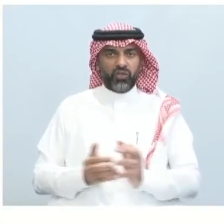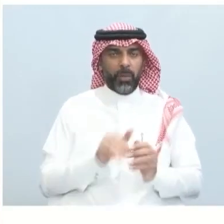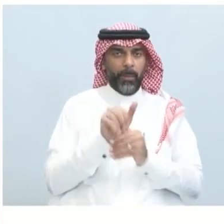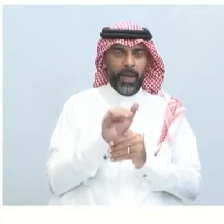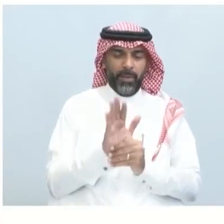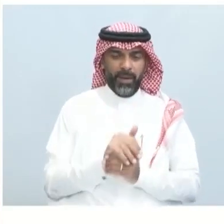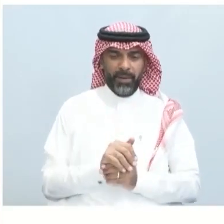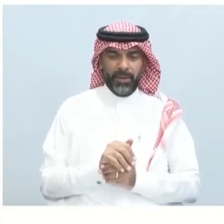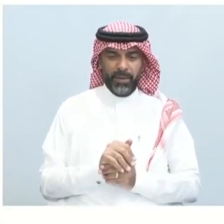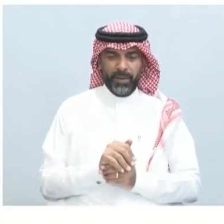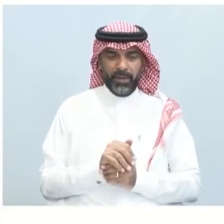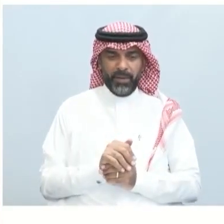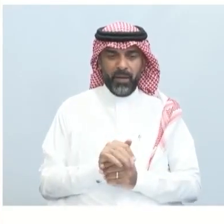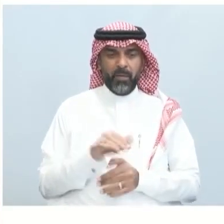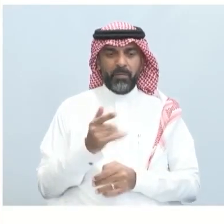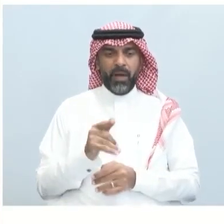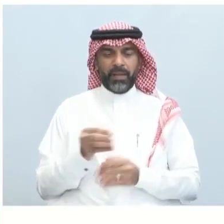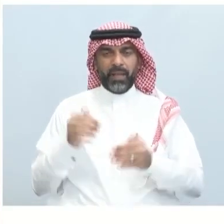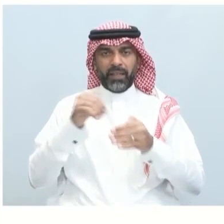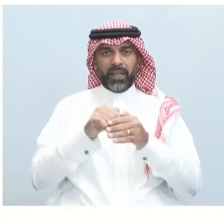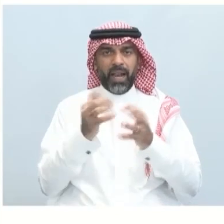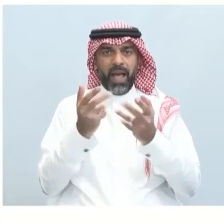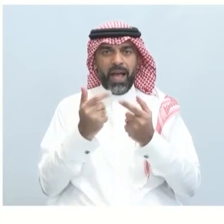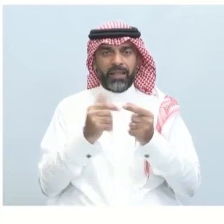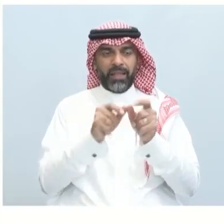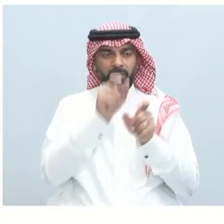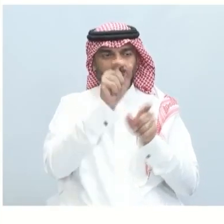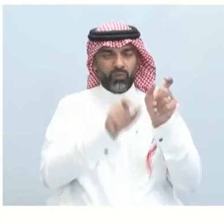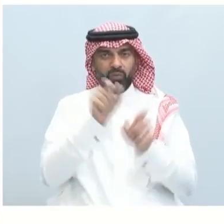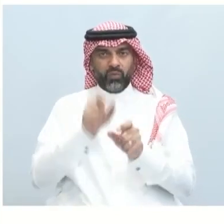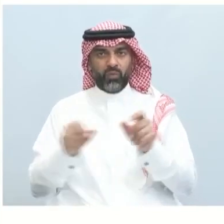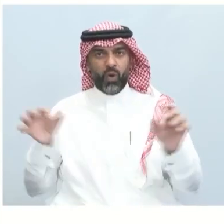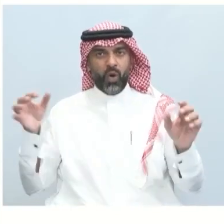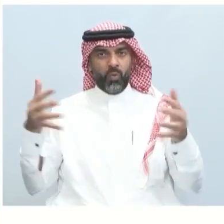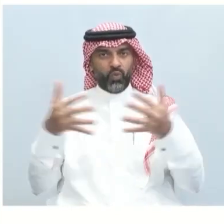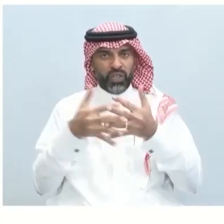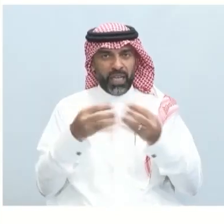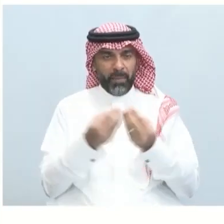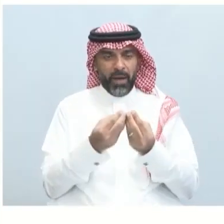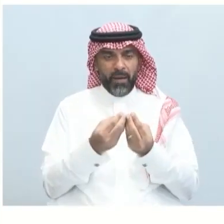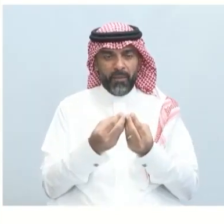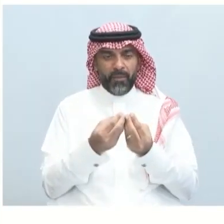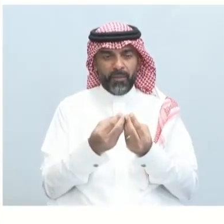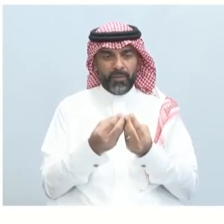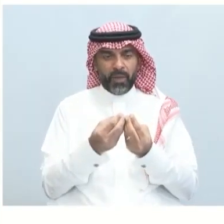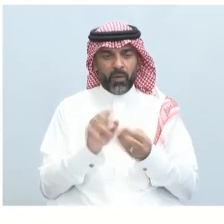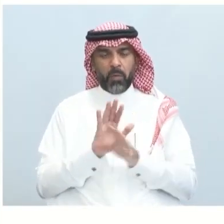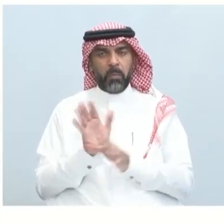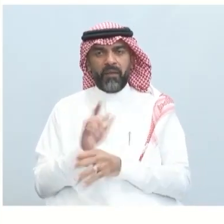بعد ذلك نقوم بإدخال عدد المشتركين في الإيميل، هنا نقوم باختيار ليس بعد.